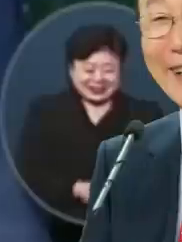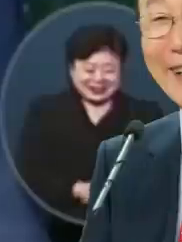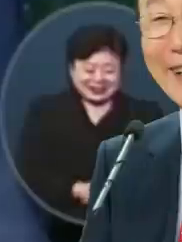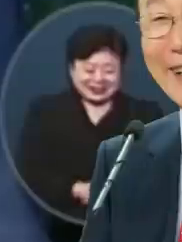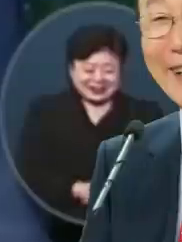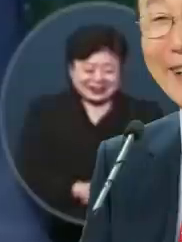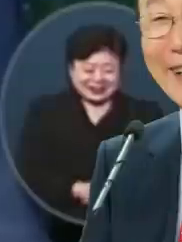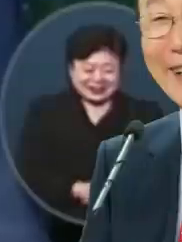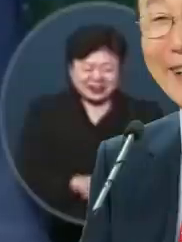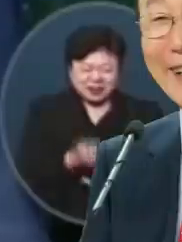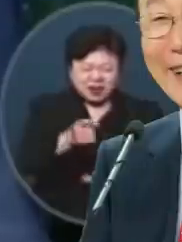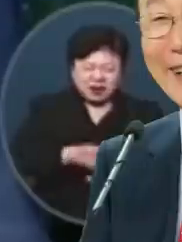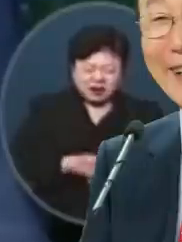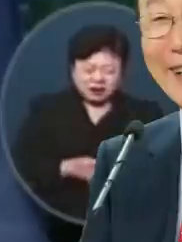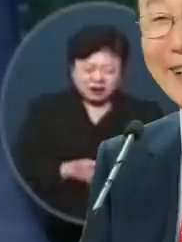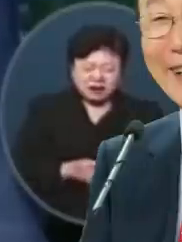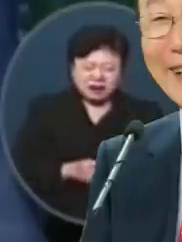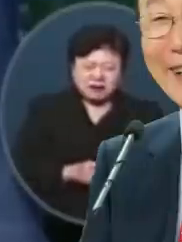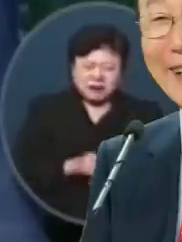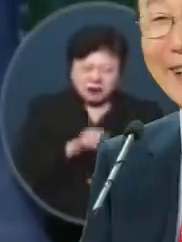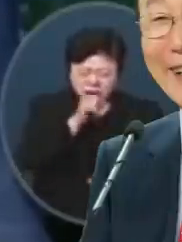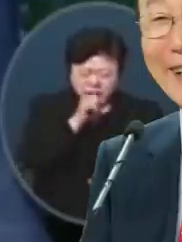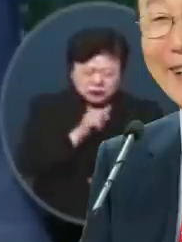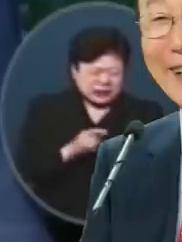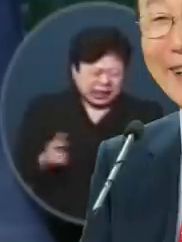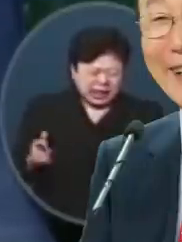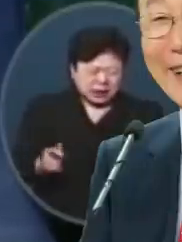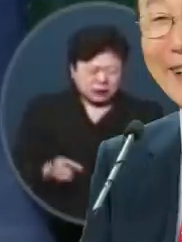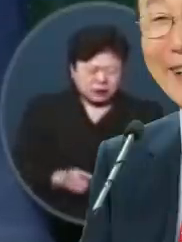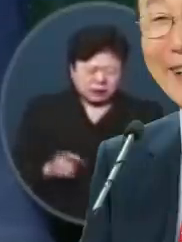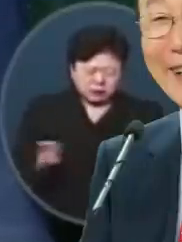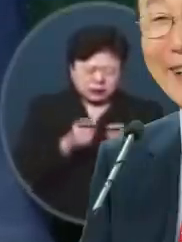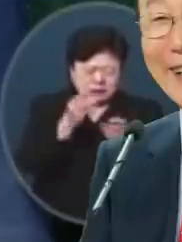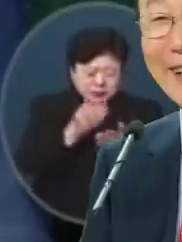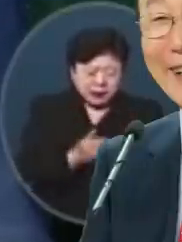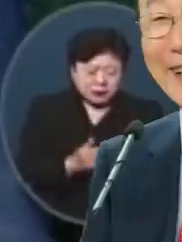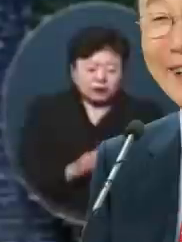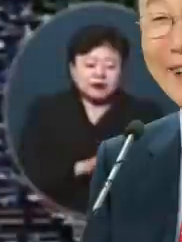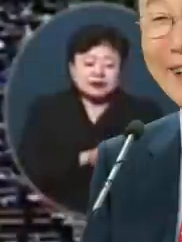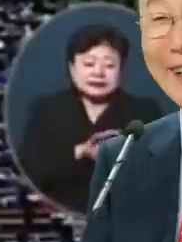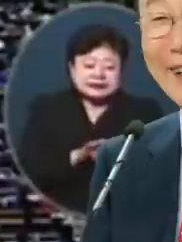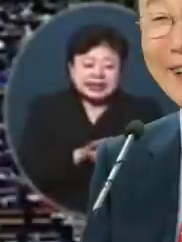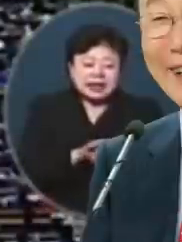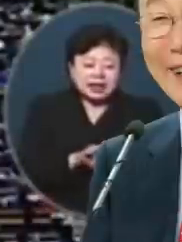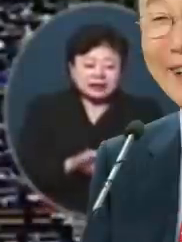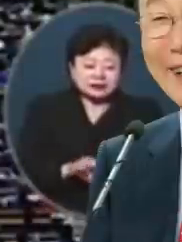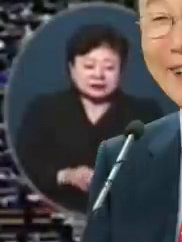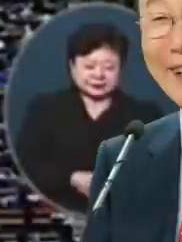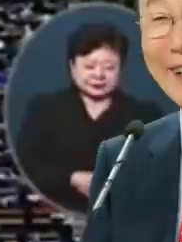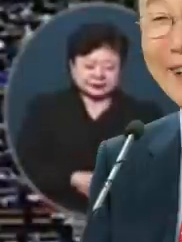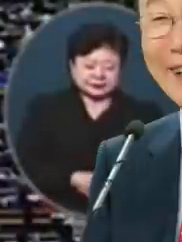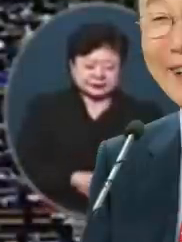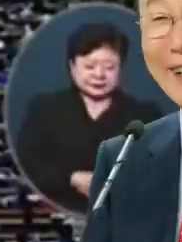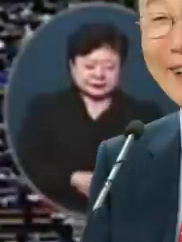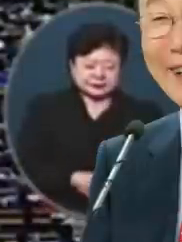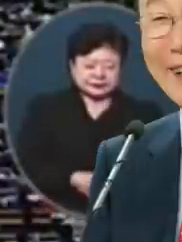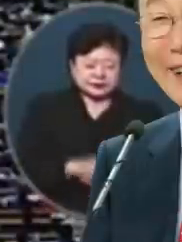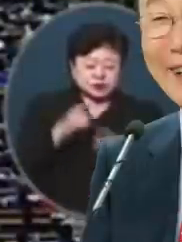네가 잘했다 못했다 다투지 말고 사랑은 허다한 허물을 덮는 일은